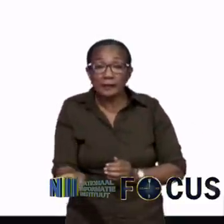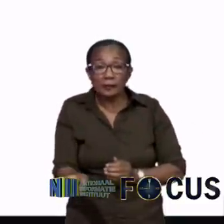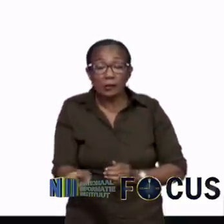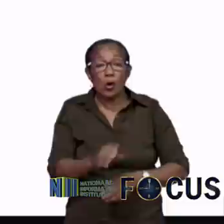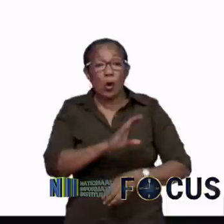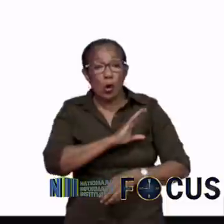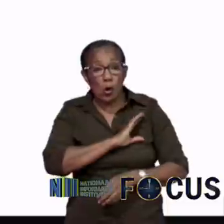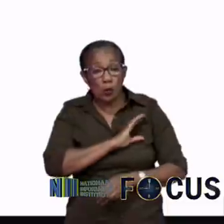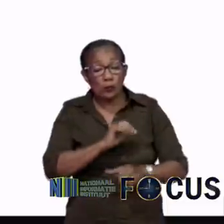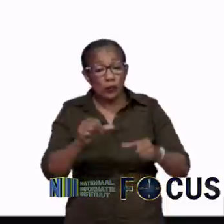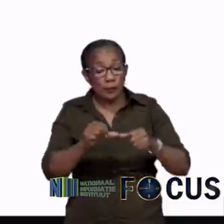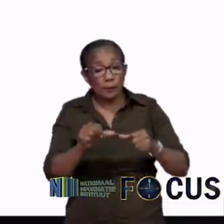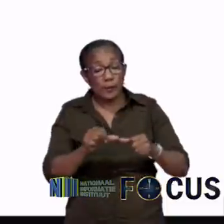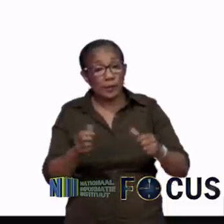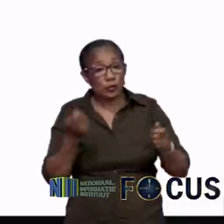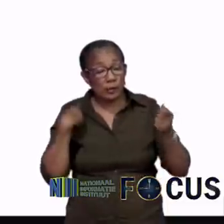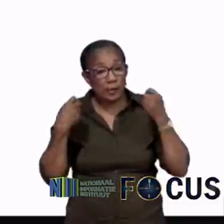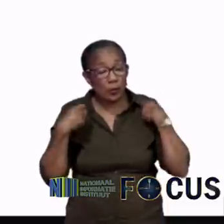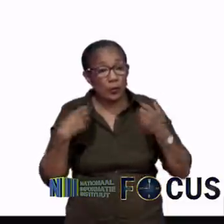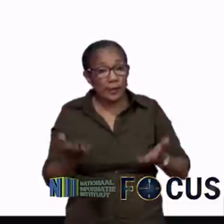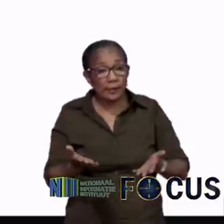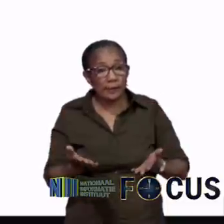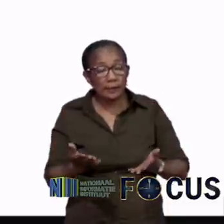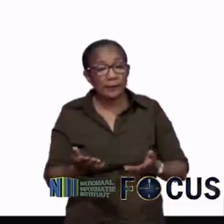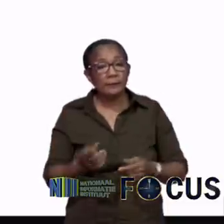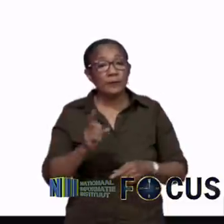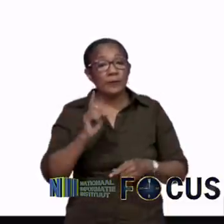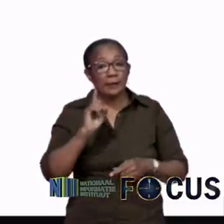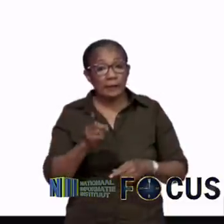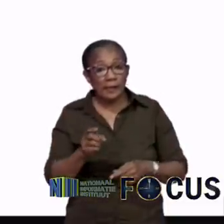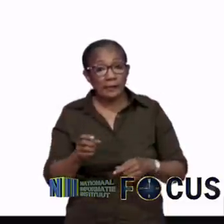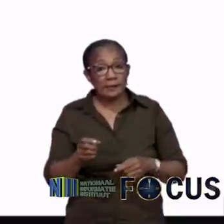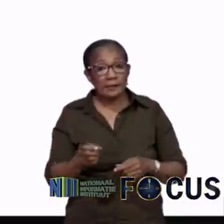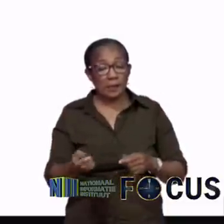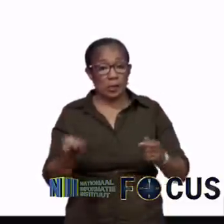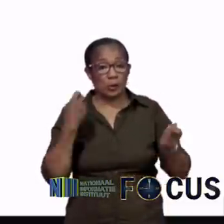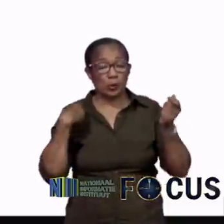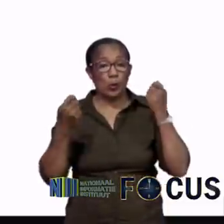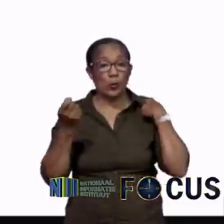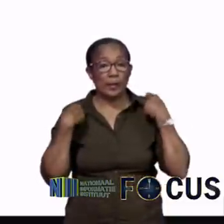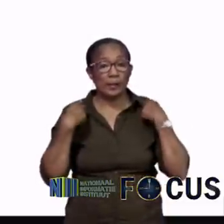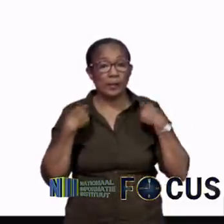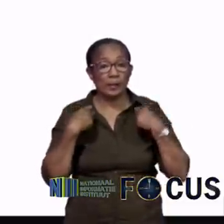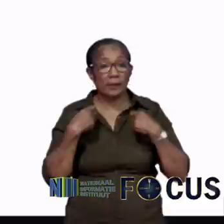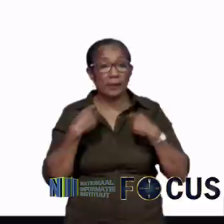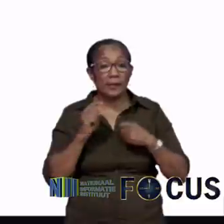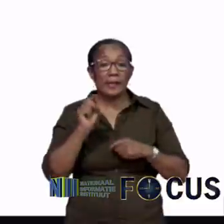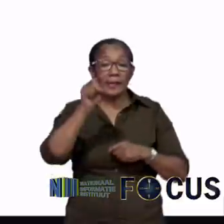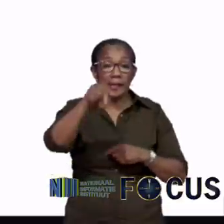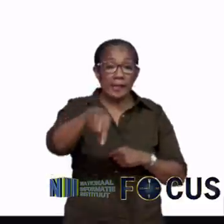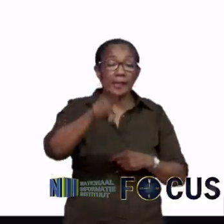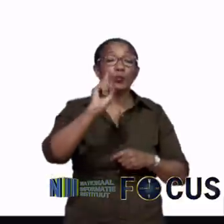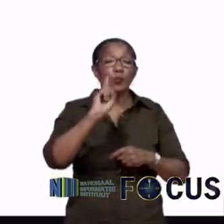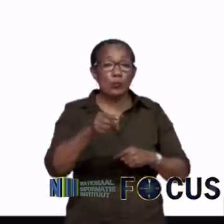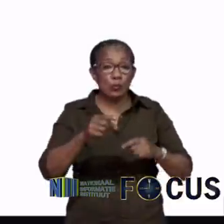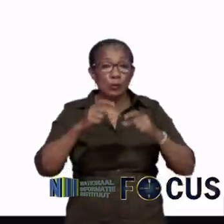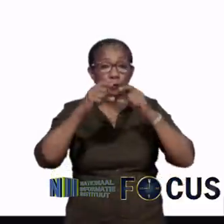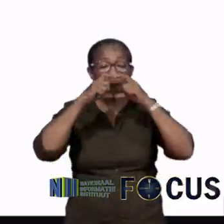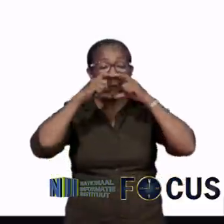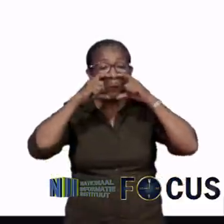ook voor hun personeelsleden, dat ze de winkel dienen te betreden met een mond- en